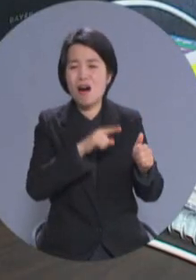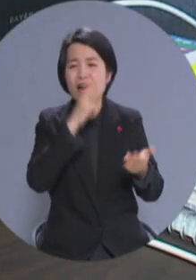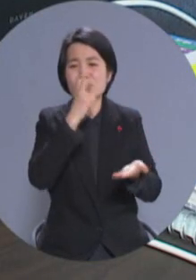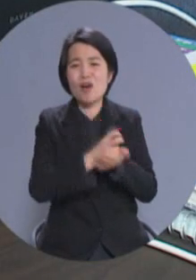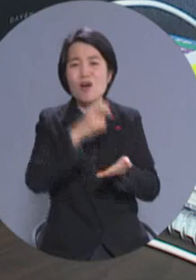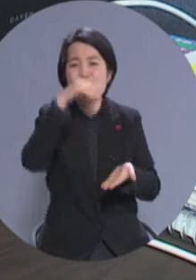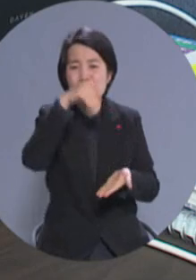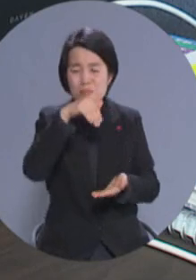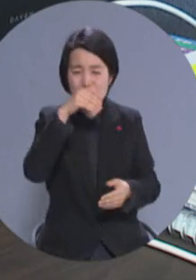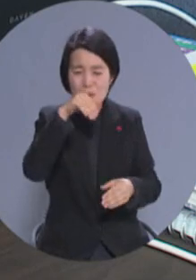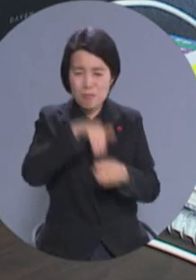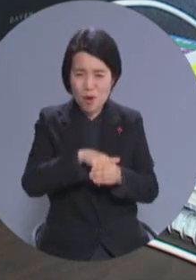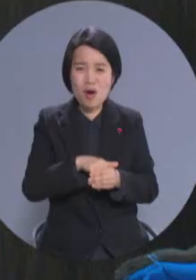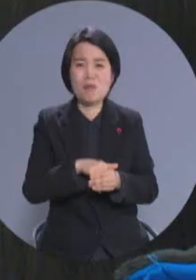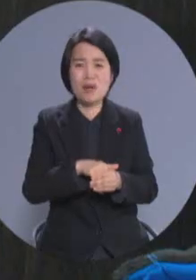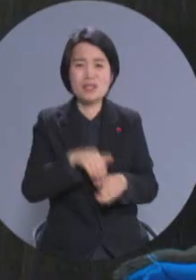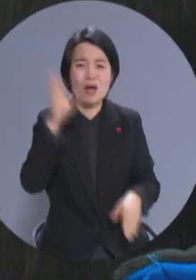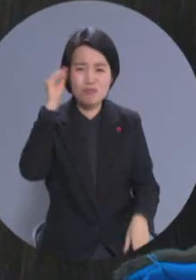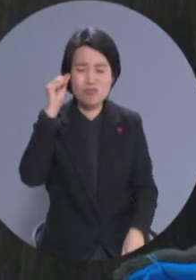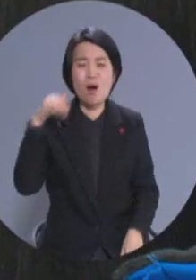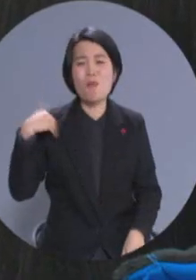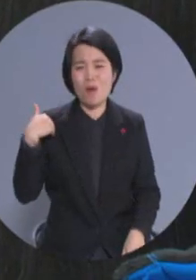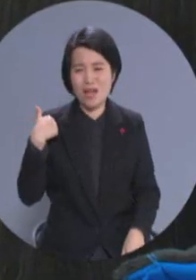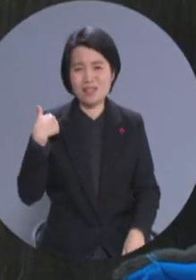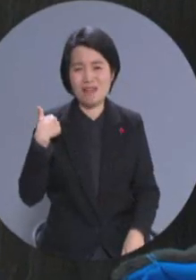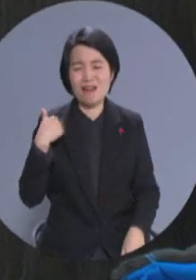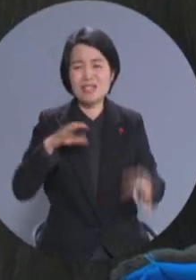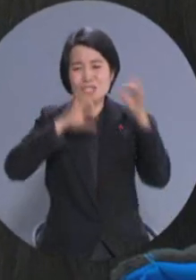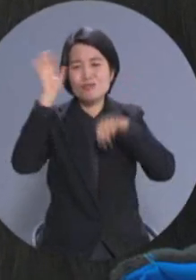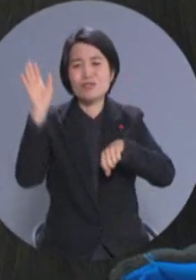대한 오해와 무지로 벌어진 일이라며 공식 사과했습니다